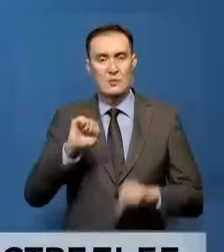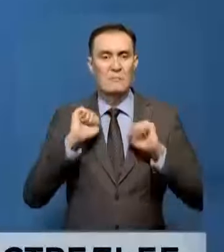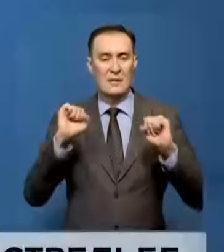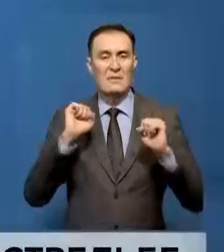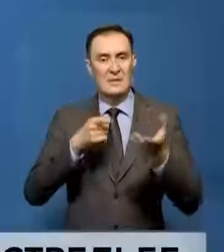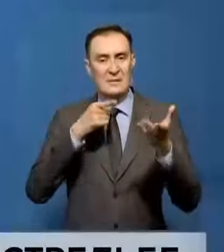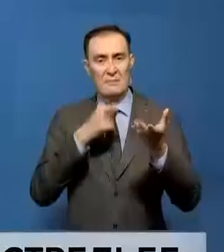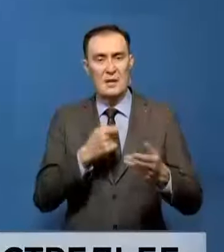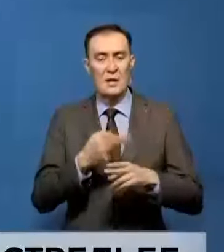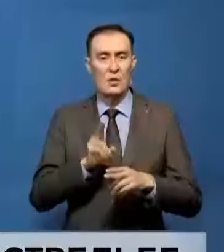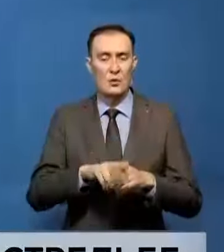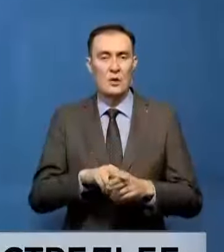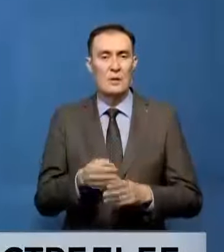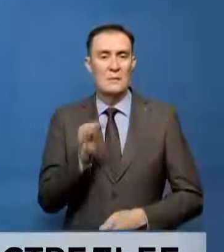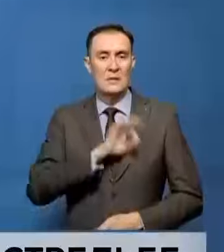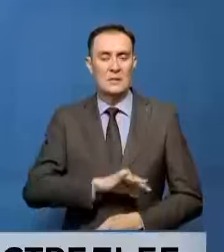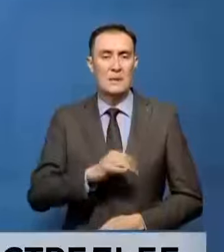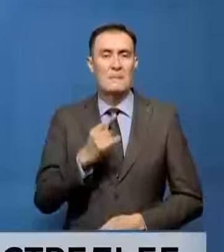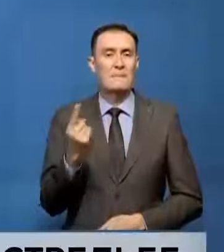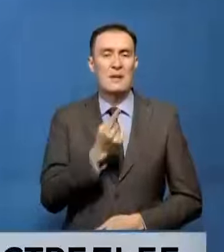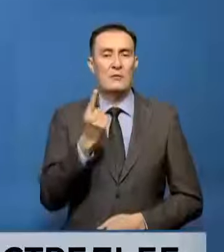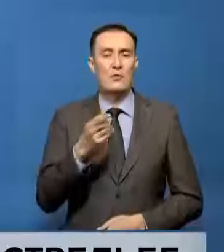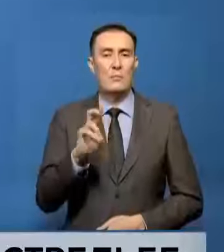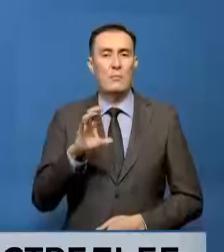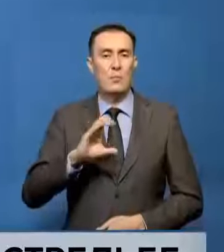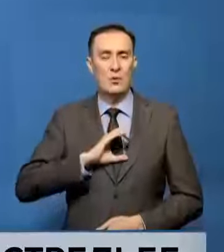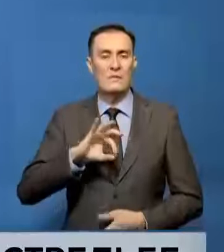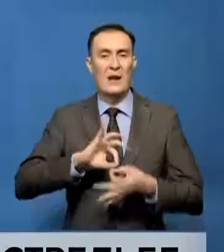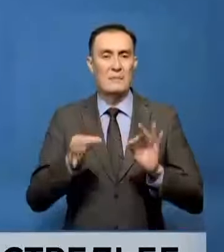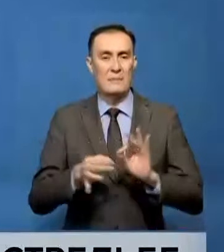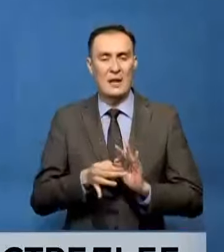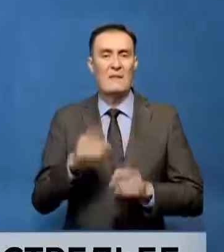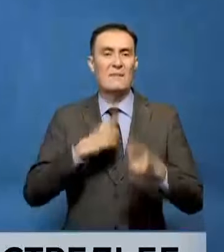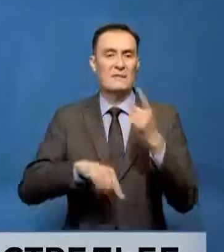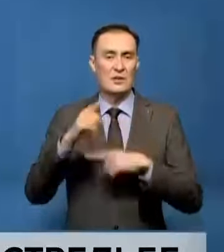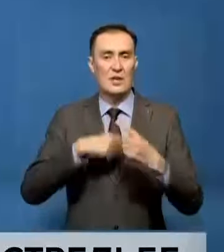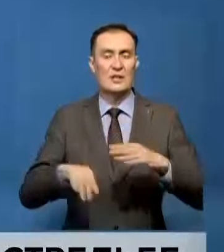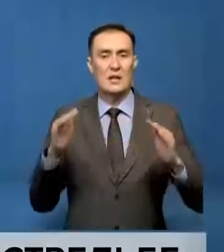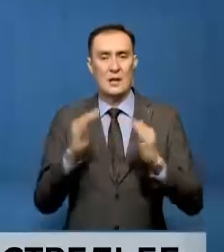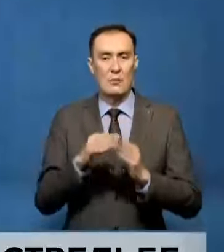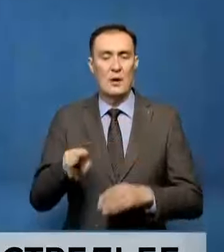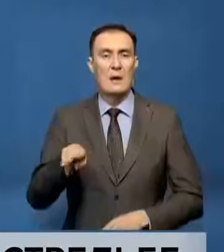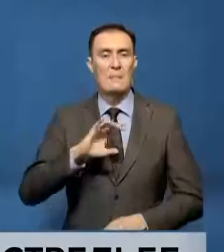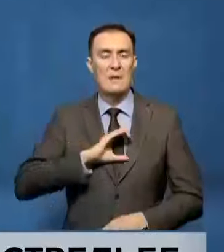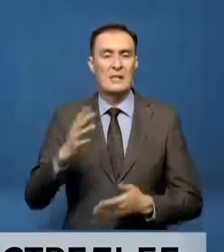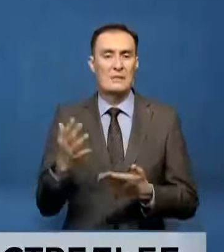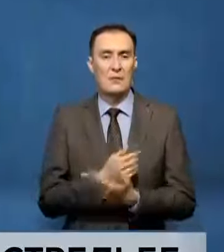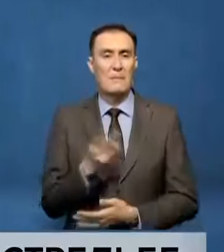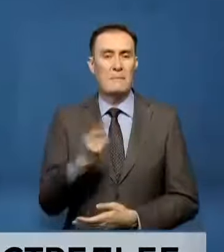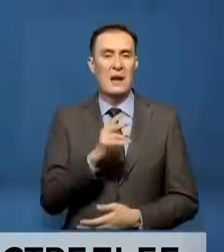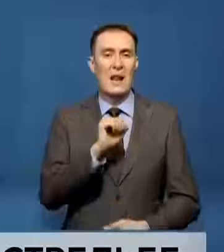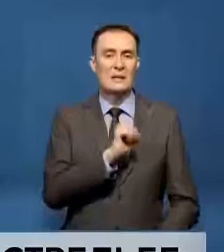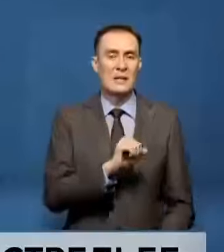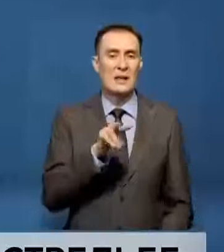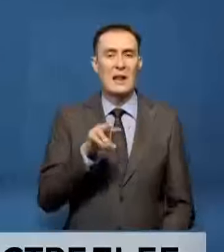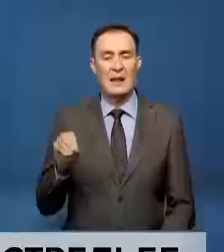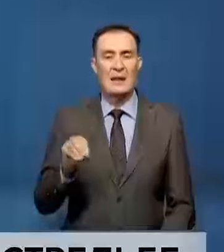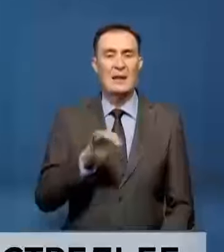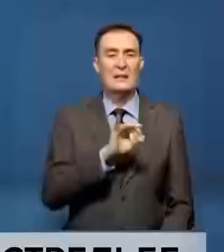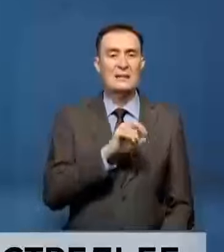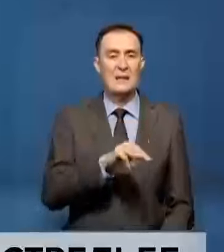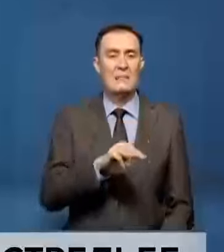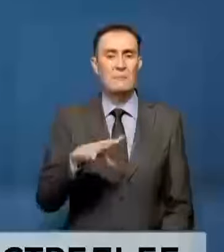спортивной стрельбе, которая принесла стране первую бронзу Олимпиады в Париже, возвращается домой. Медаль, завоеванная парой Александра Илея и